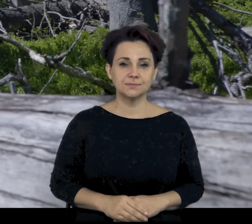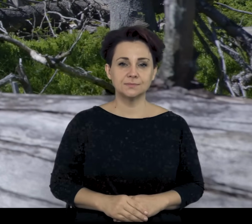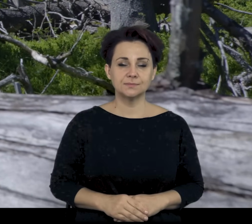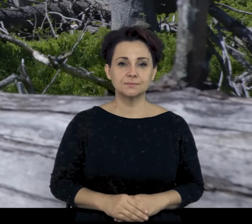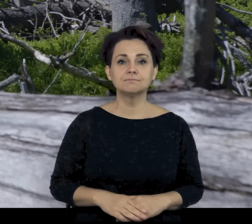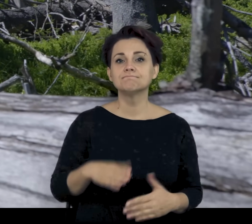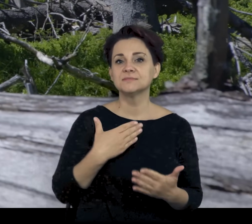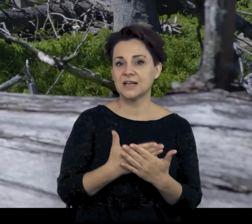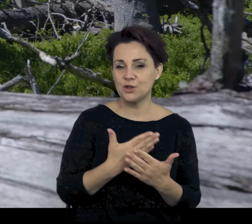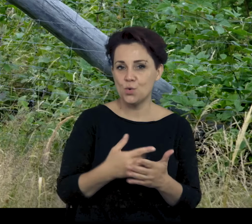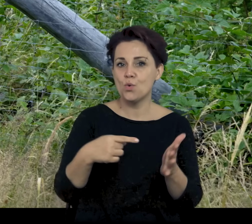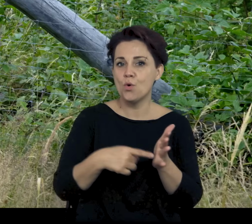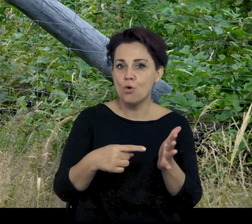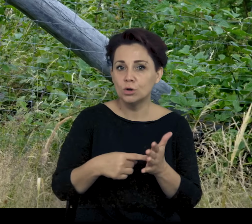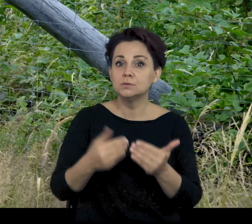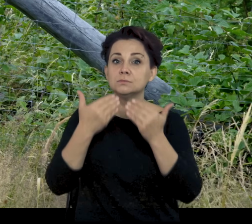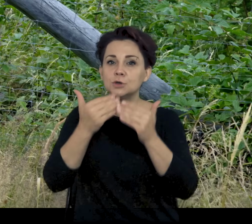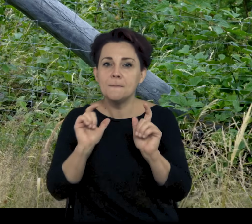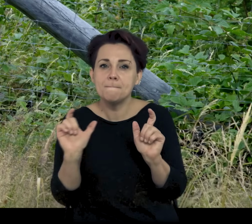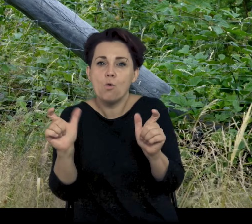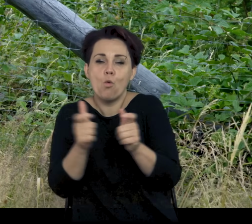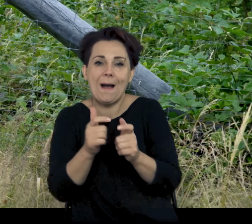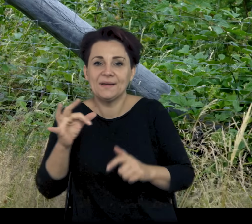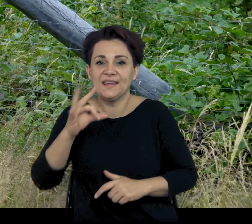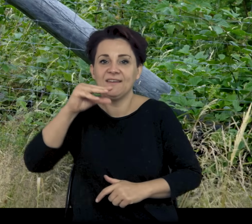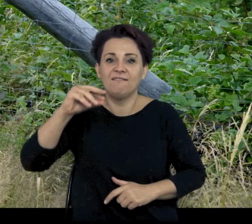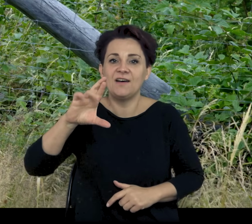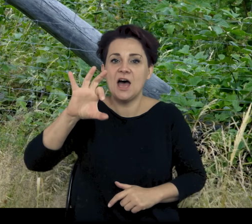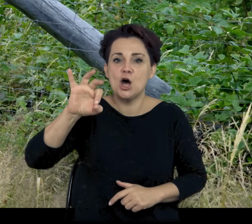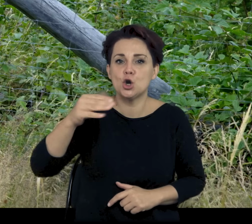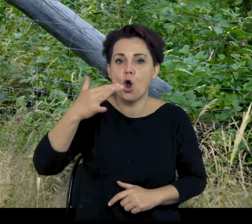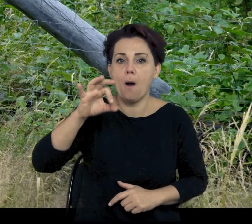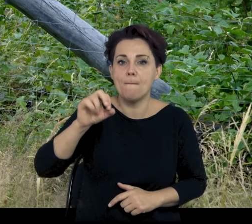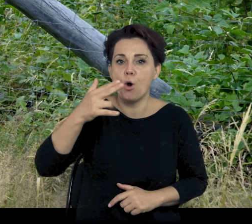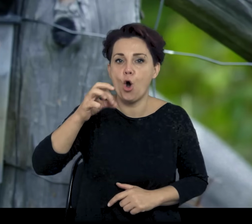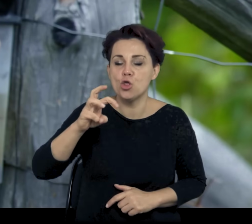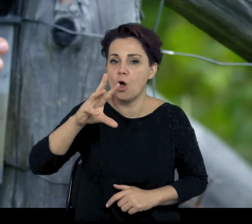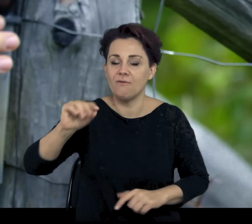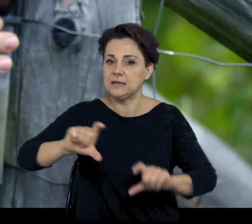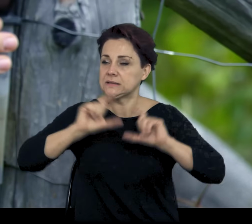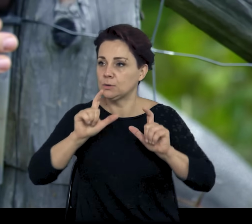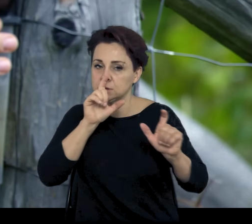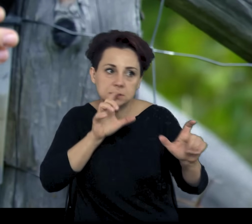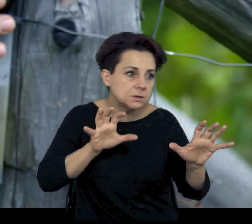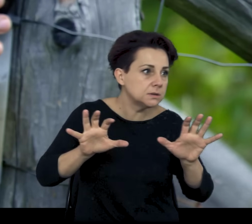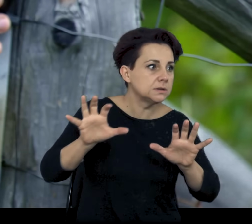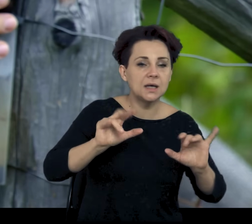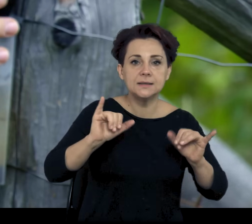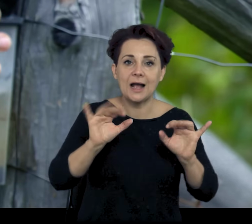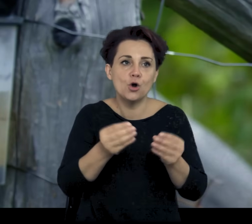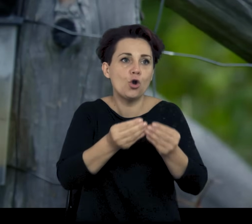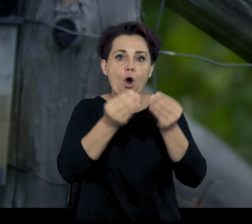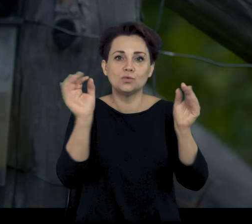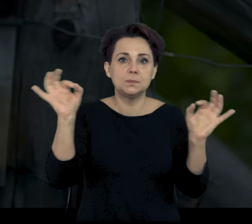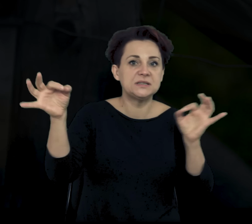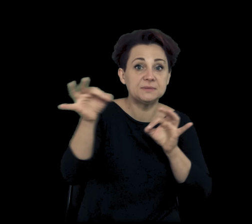Stąd też prowadzi się tu, za pomocą pułapek feromonowych, stały monitoring rozwoju tych i innych owadów.